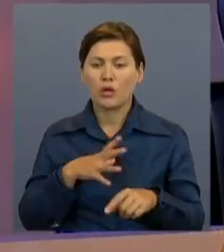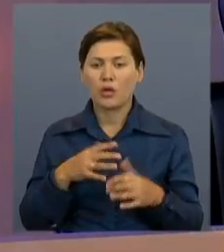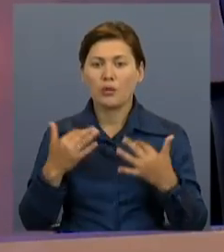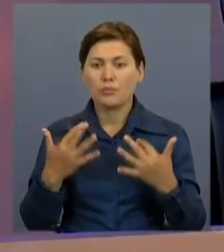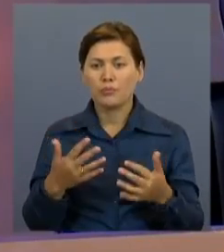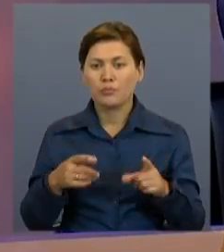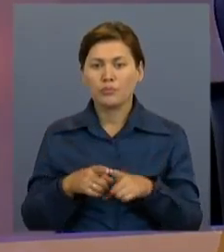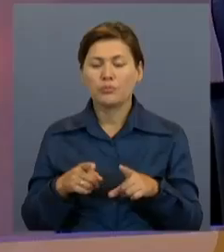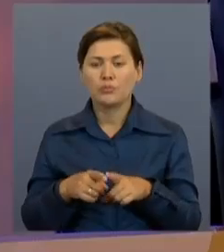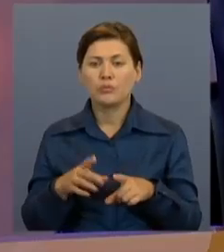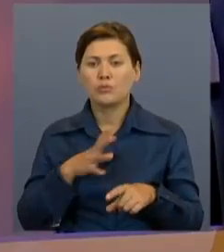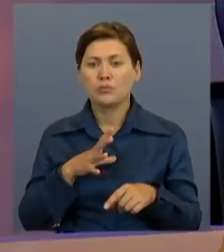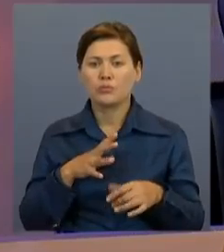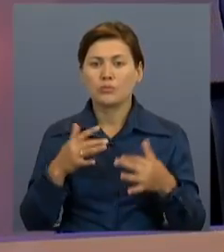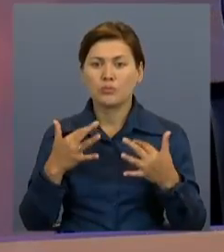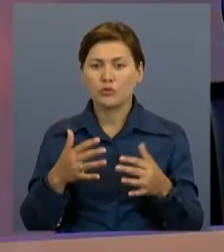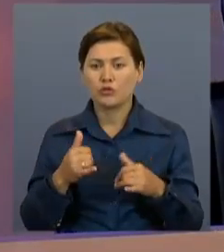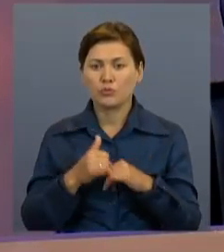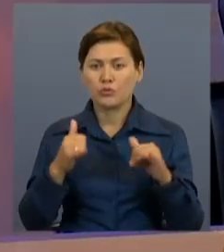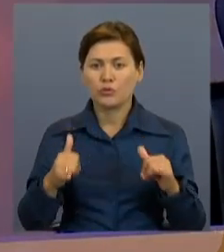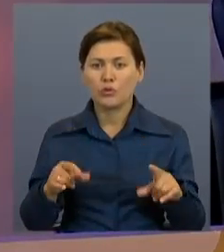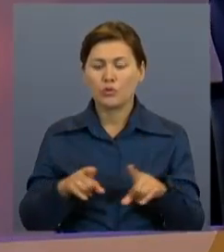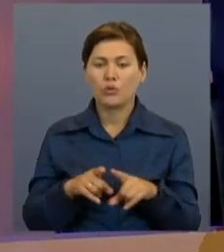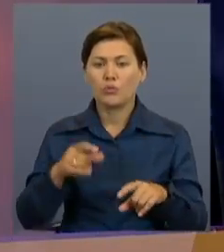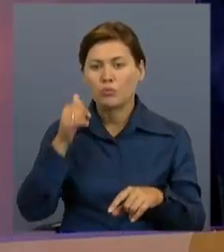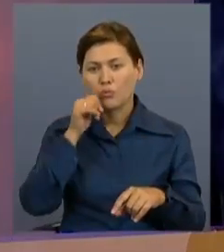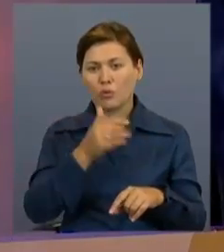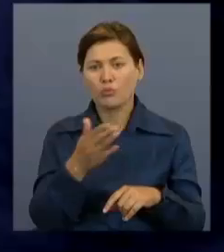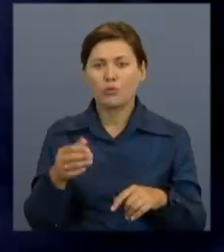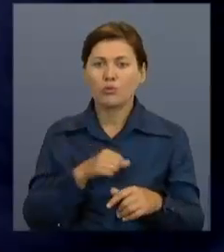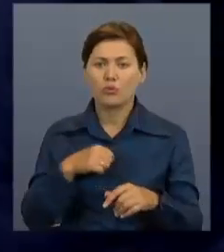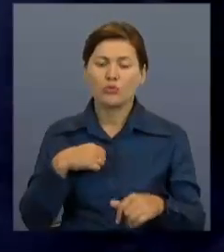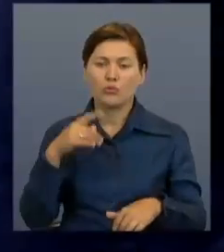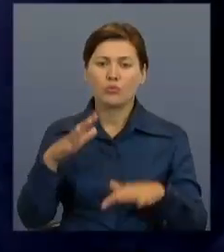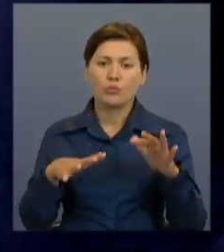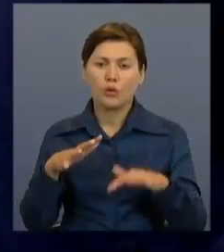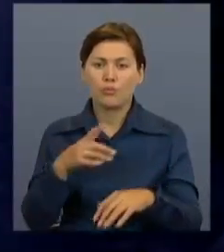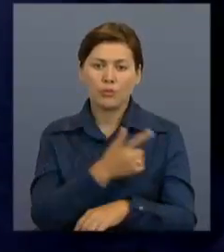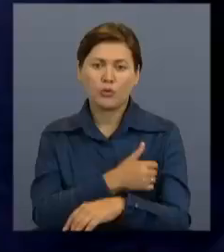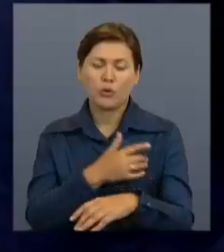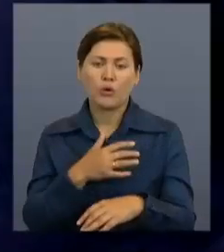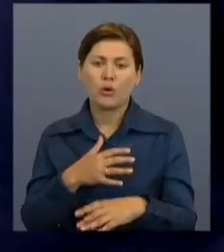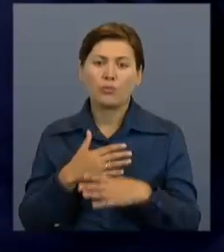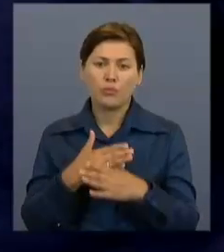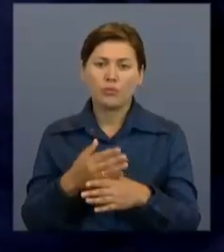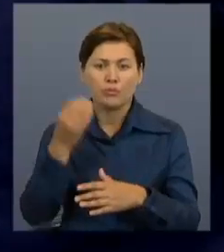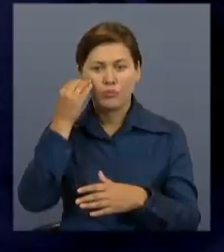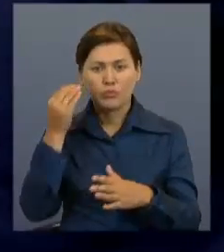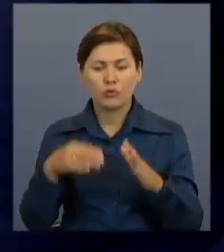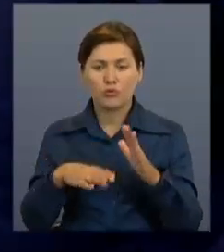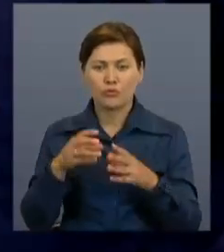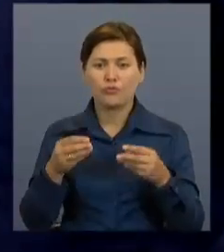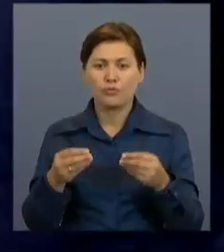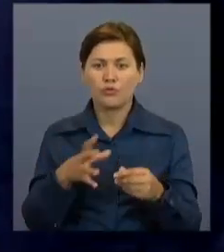тараптарынан талап көбейгеннен кейін ертең ол өз деңгейінде медициналық көмектің сапасының көтерілуіне әсер